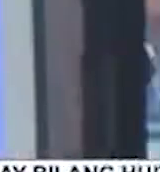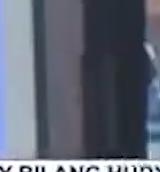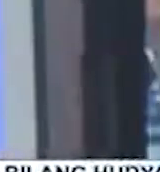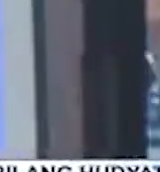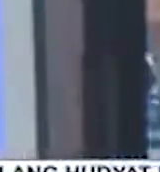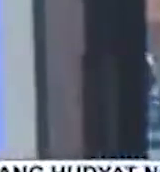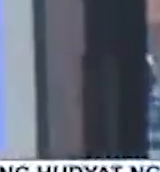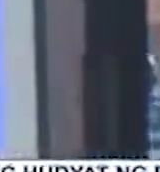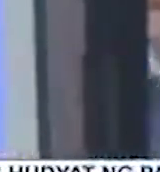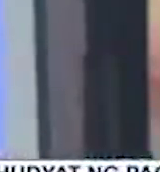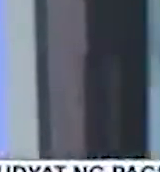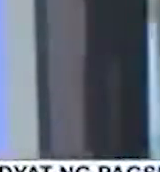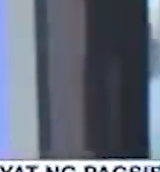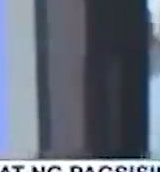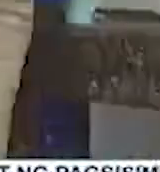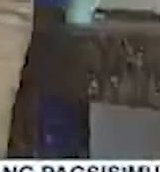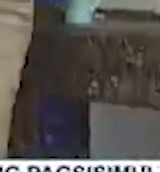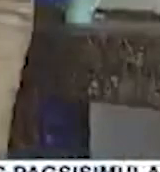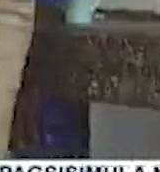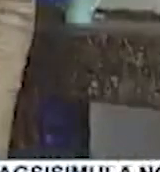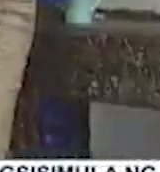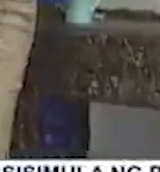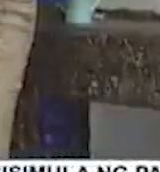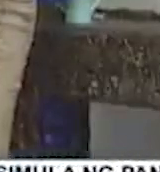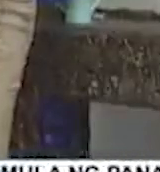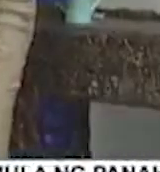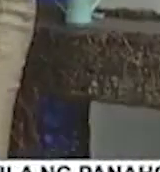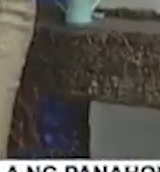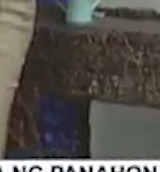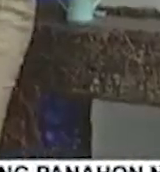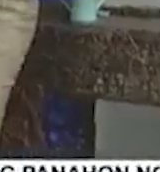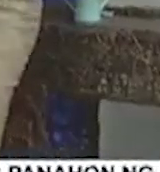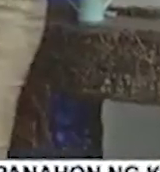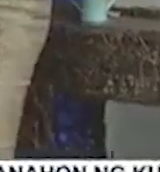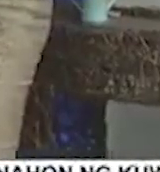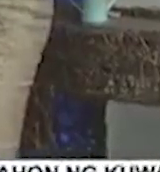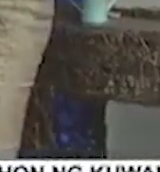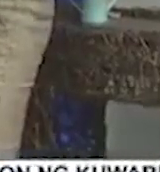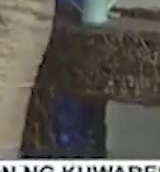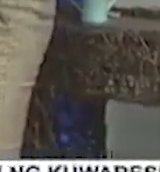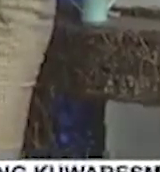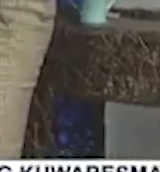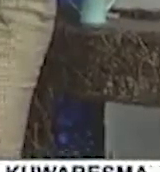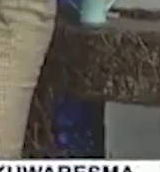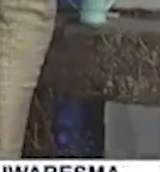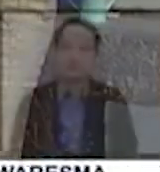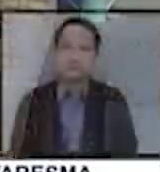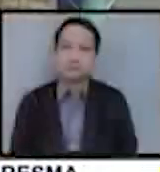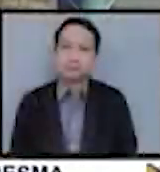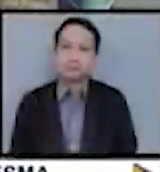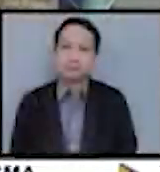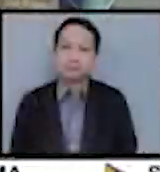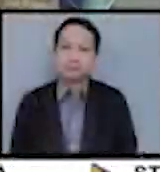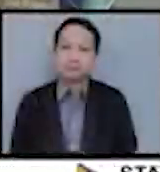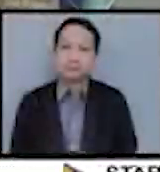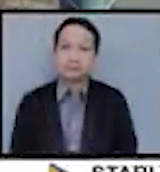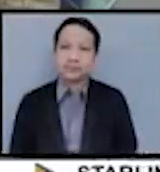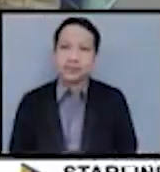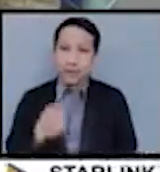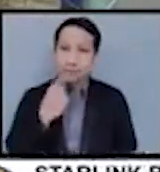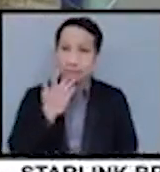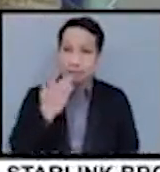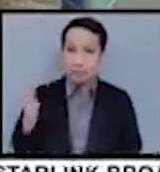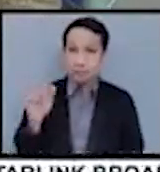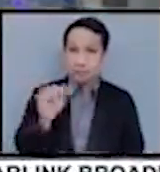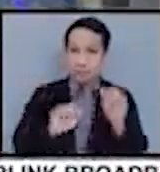mom. Kasi po, siya din po nagturo sa akin. Kumakanta din po siya. Other than that po, meron din po akong favorite artist, si